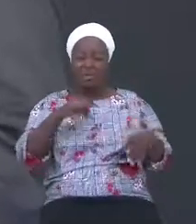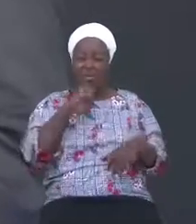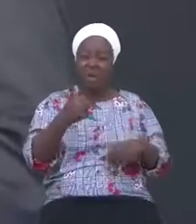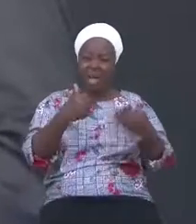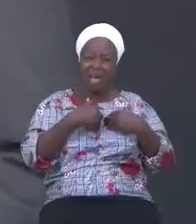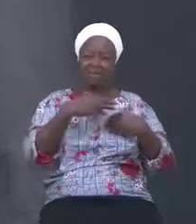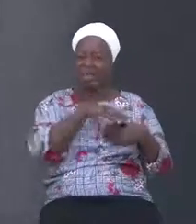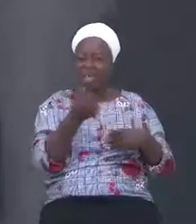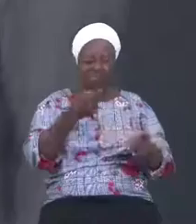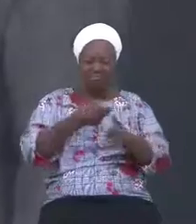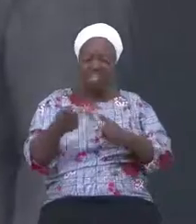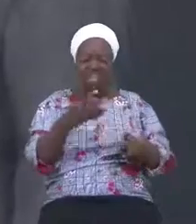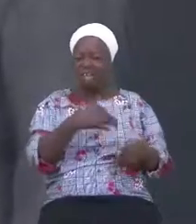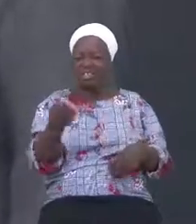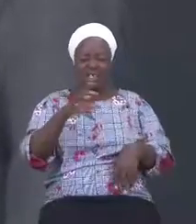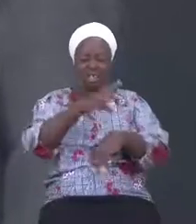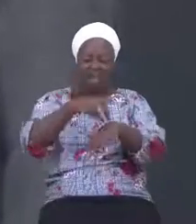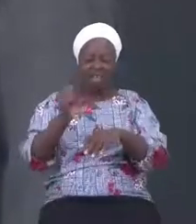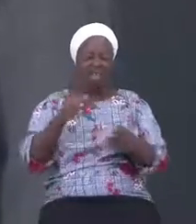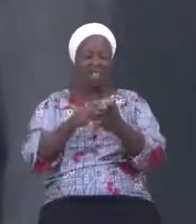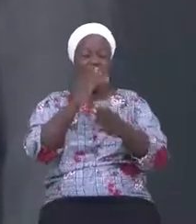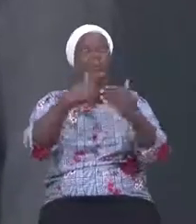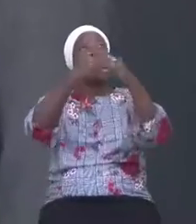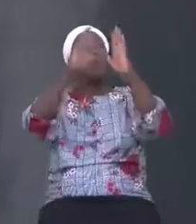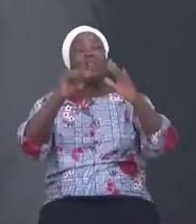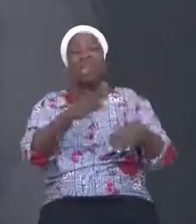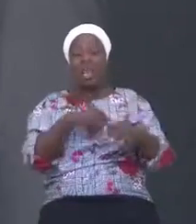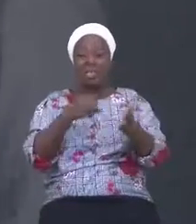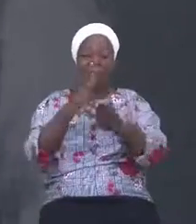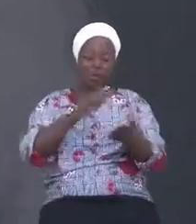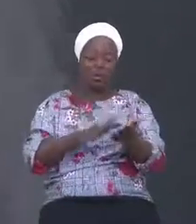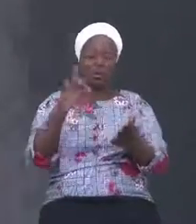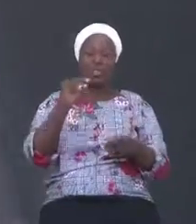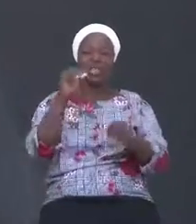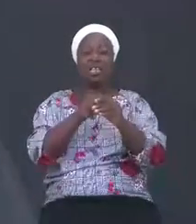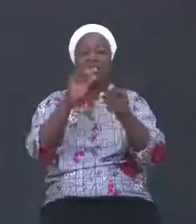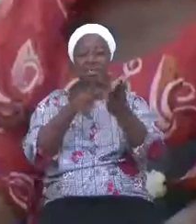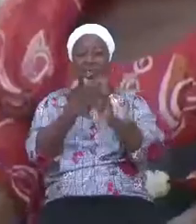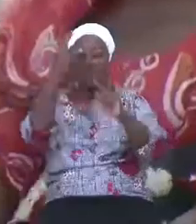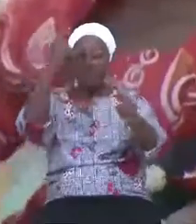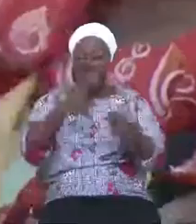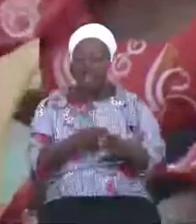plus de traits terrestre, ce sera céleste et ce sera glorieux au nom de